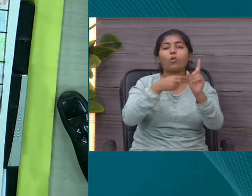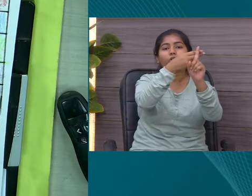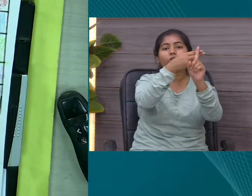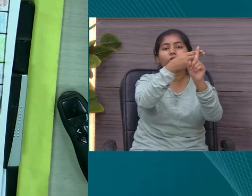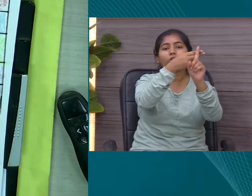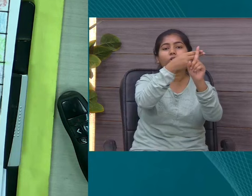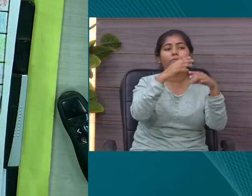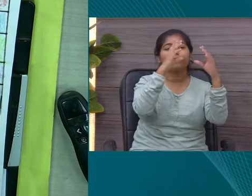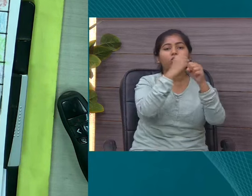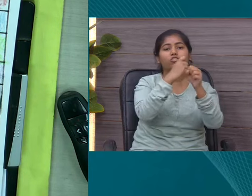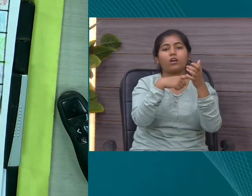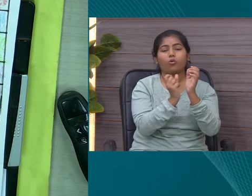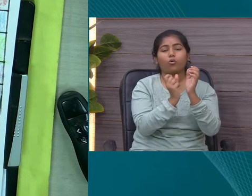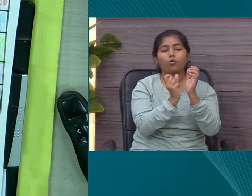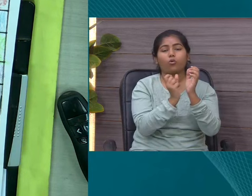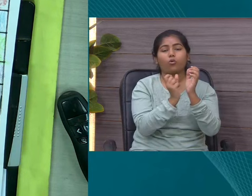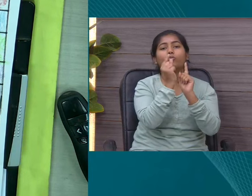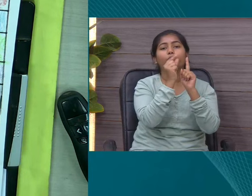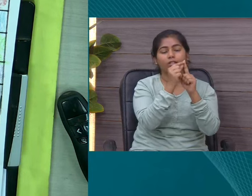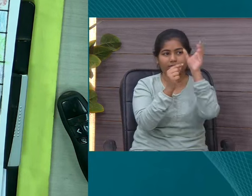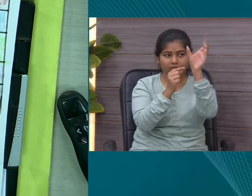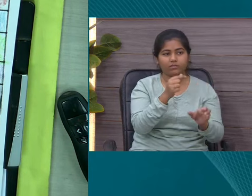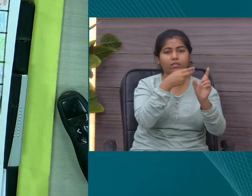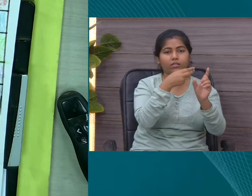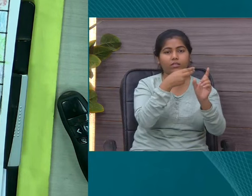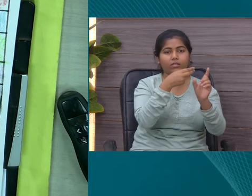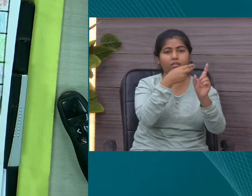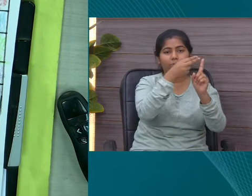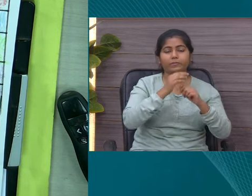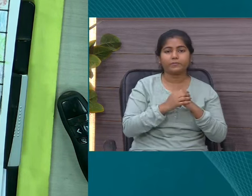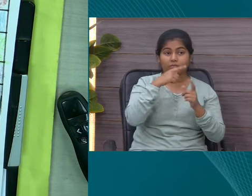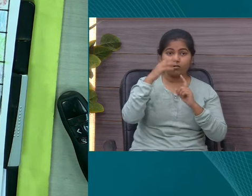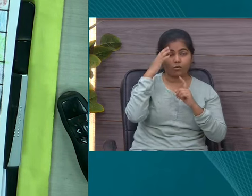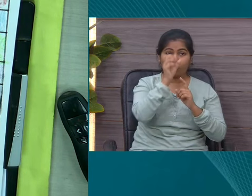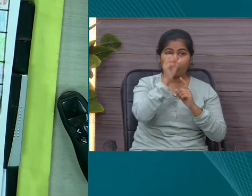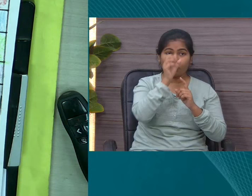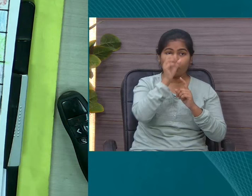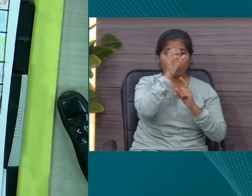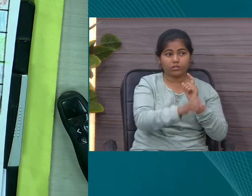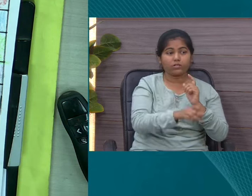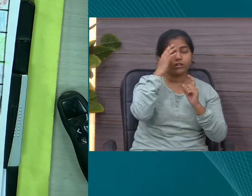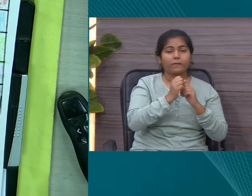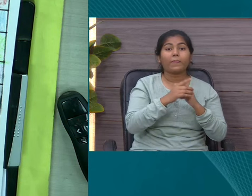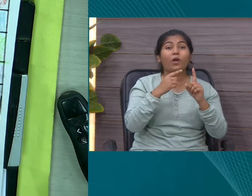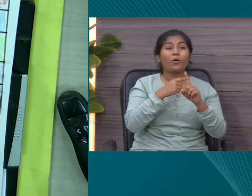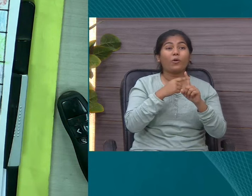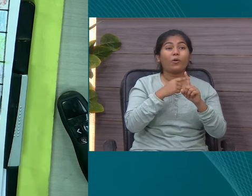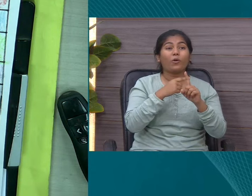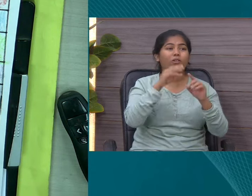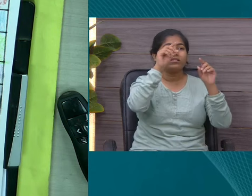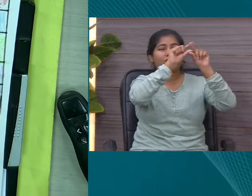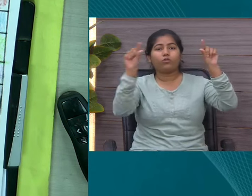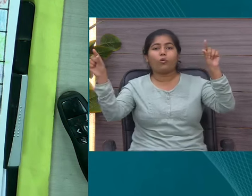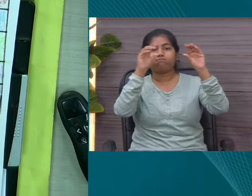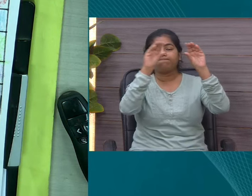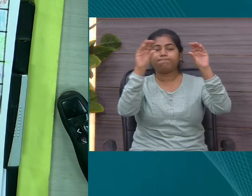दिया ग्रुप्स का जो भी वर्टिकल कॉलम्स थे उन्होंने उनको नाम दे दिया ग्रुप्स का ठीक है तो हमें याद रखना है ग्रुप्स कहलाते हैं वो और जो रोज थी उसको